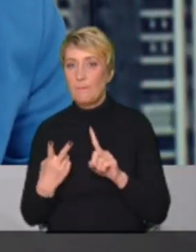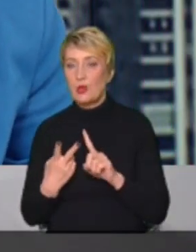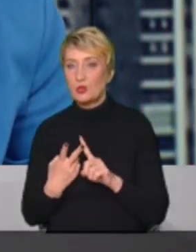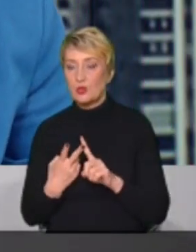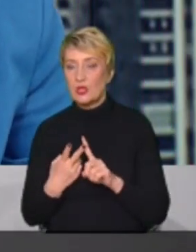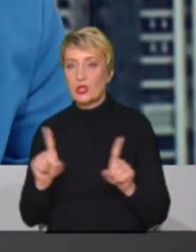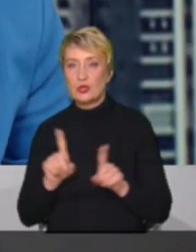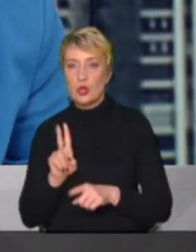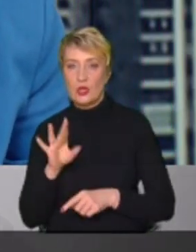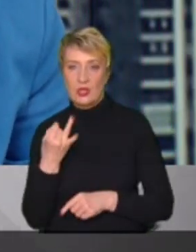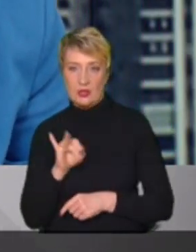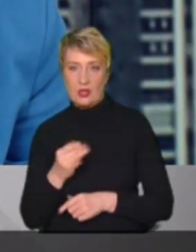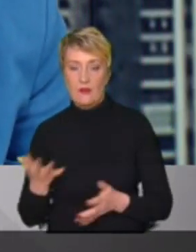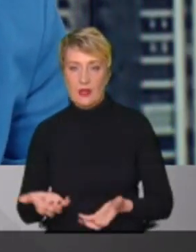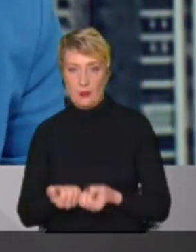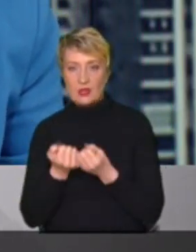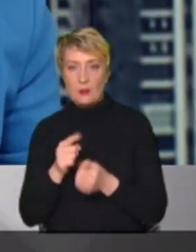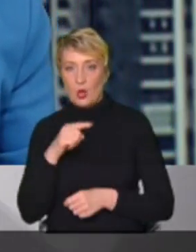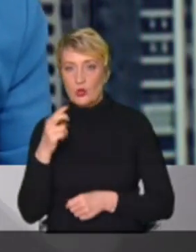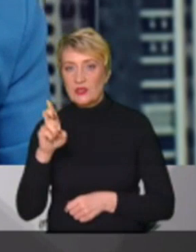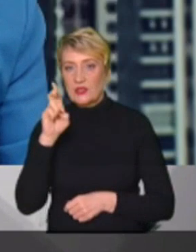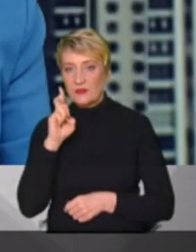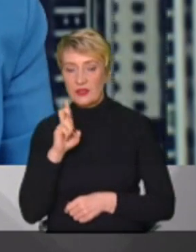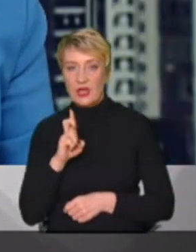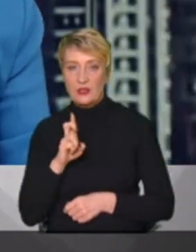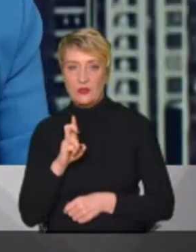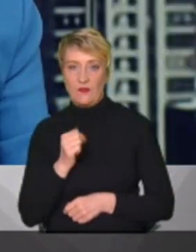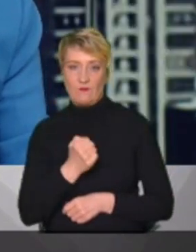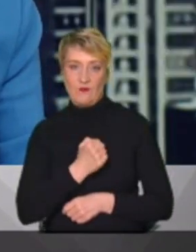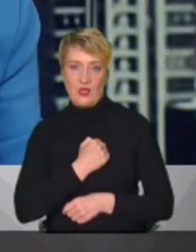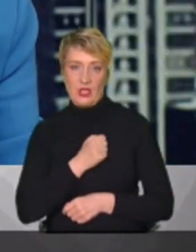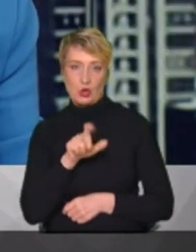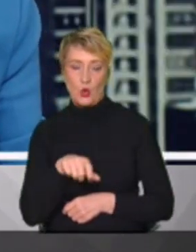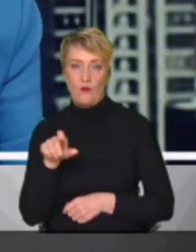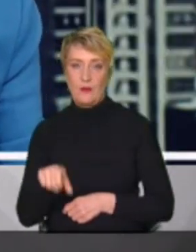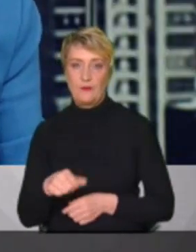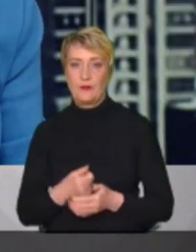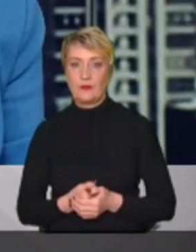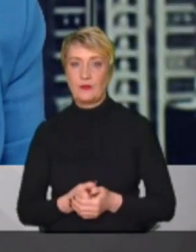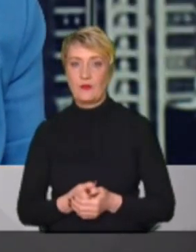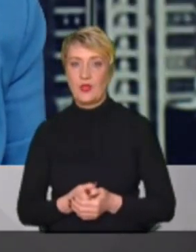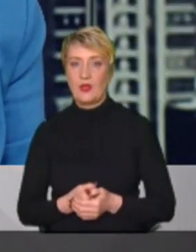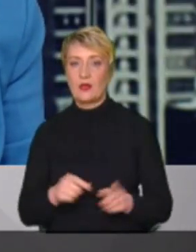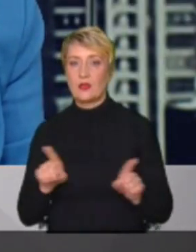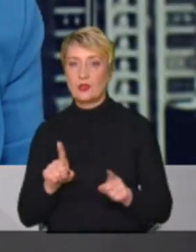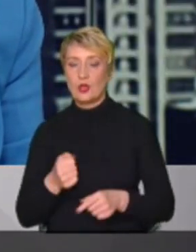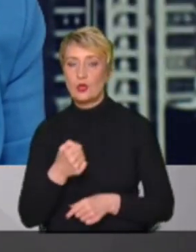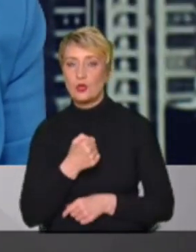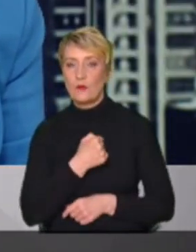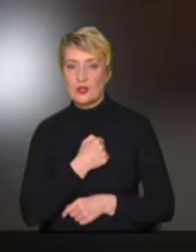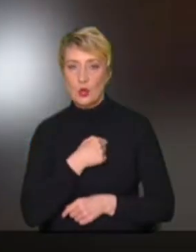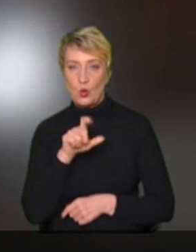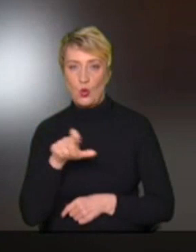Китаю. Як ви думаєте, він підтримує Російську Федерацію військово? Ви знаєте, щодо військової підтримки, я